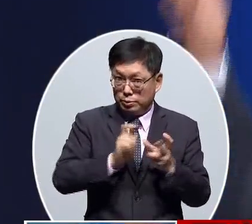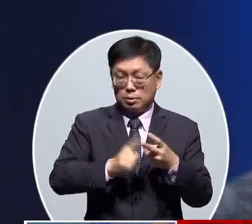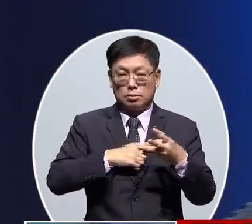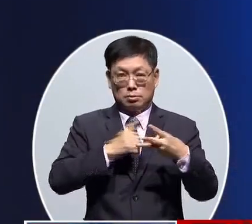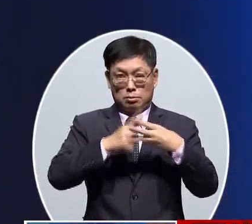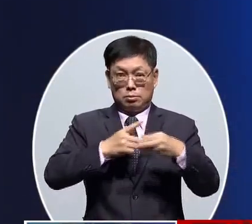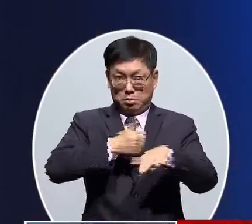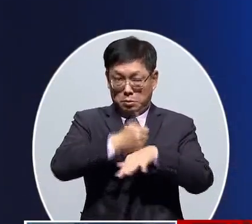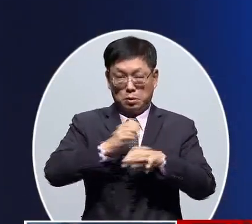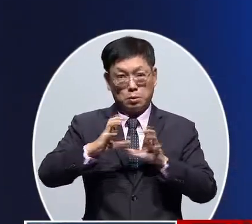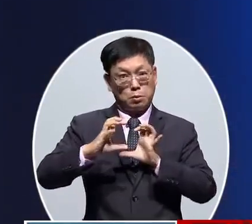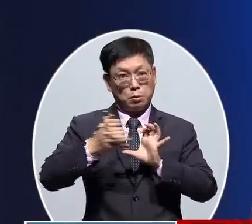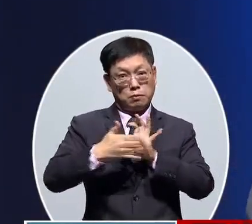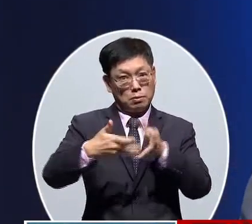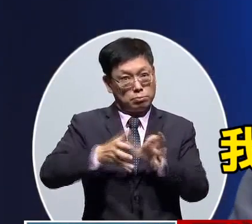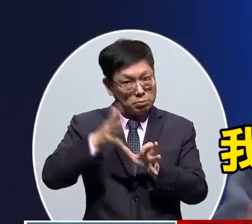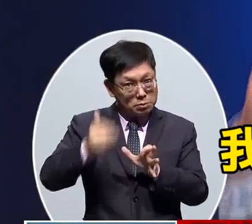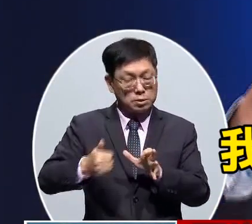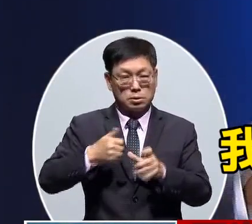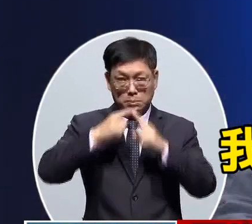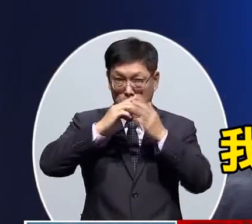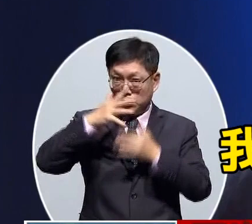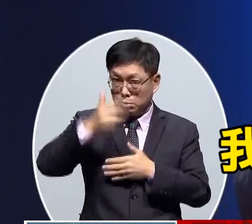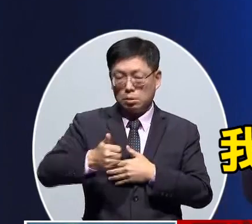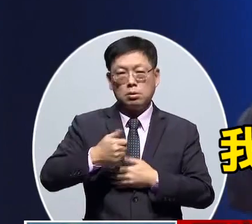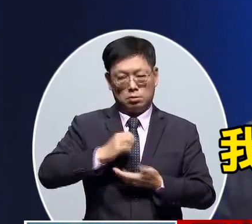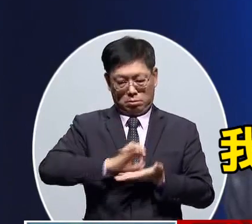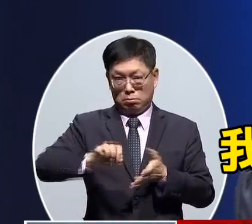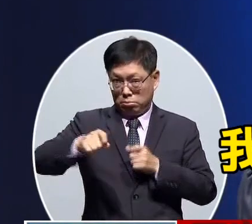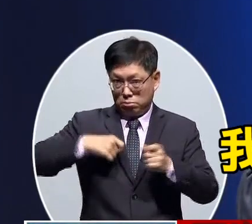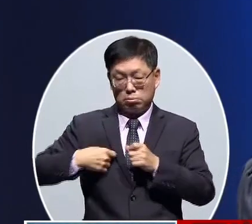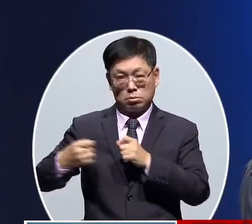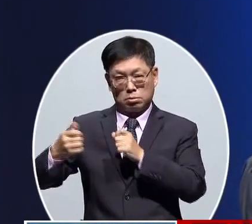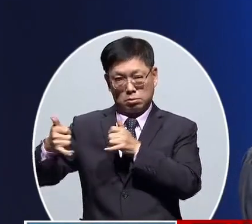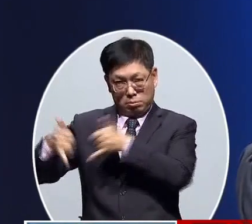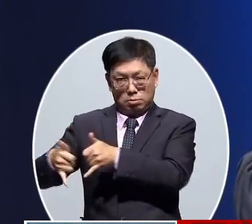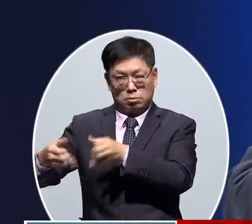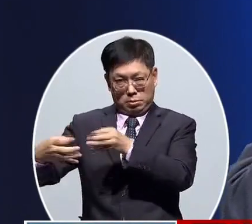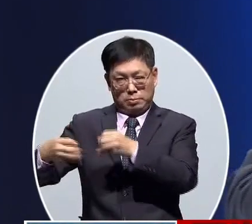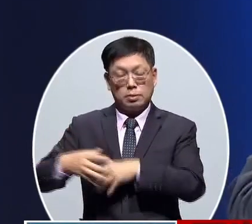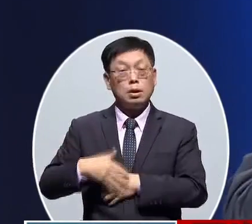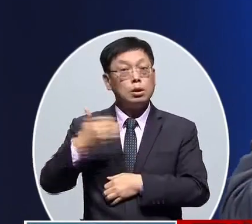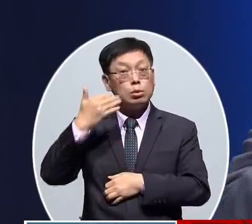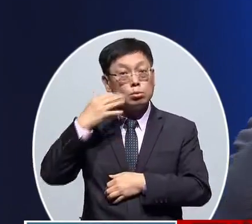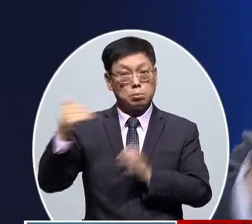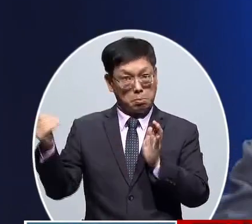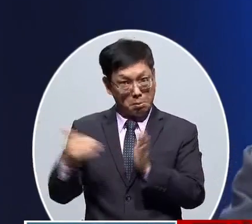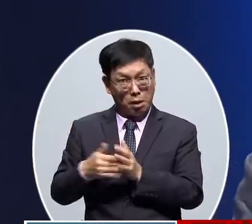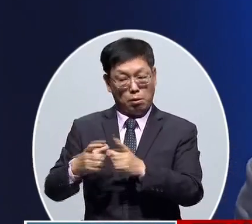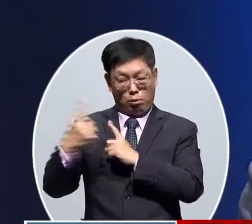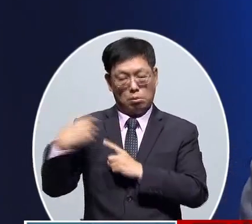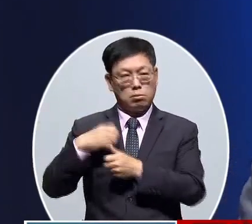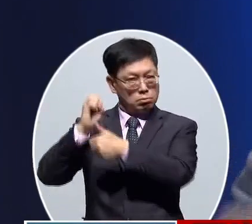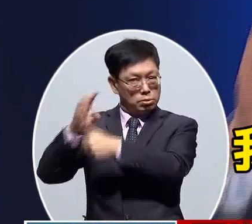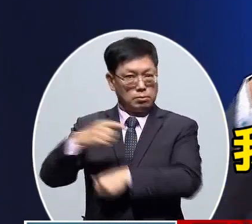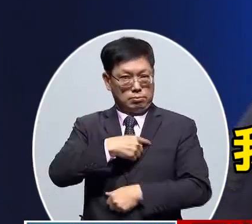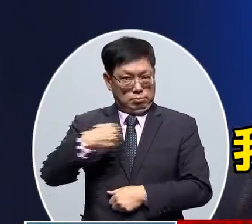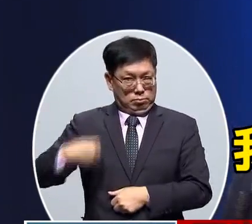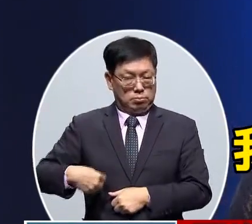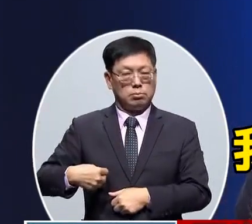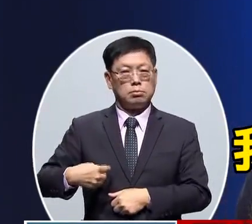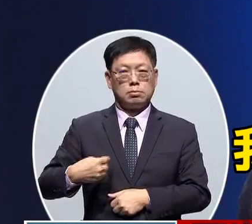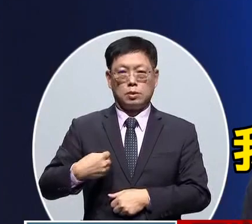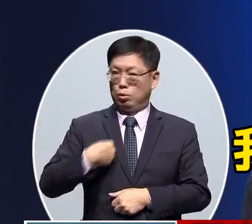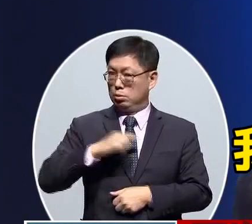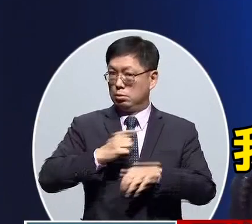主委、国防部长、国安会秘书长，我们拿我们的方案跟北京谈。 如果台湾回来以后，我会告诉北京，我